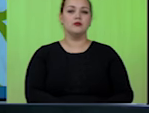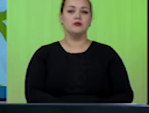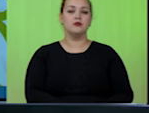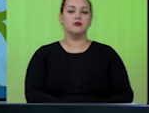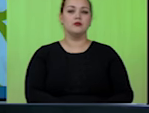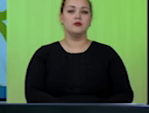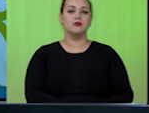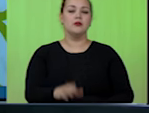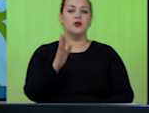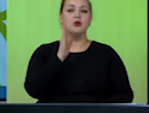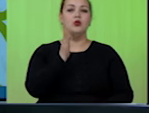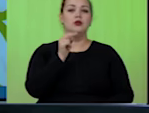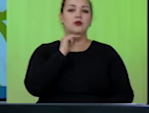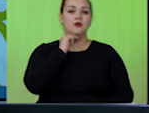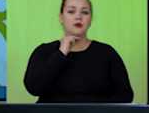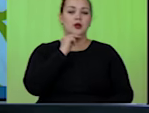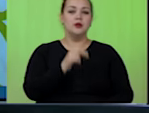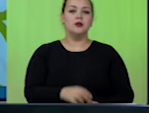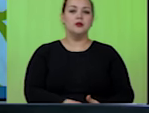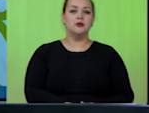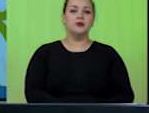Будьте внимательными.